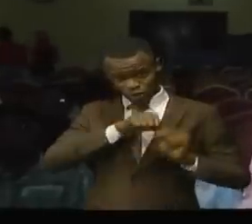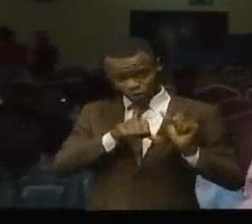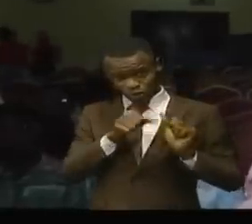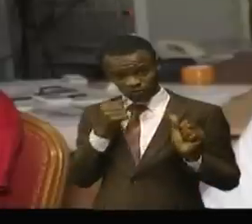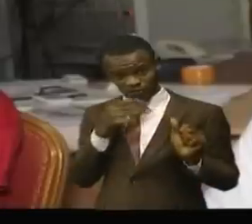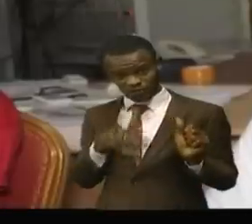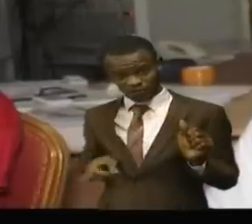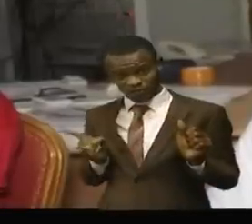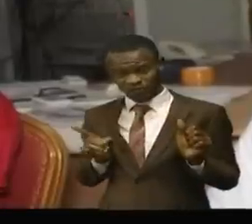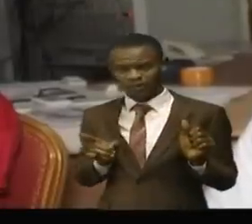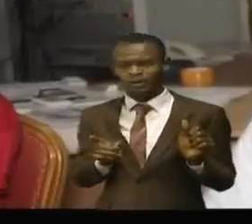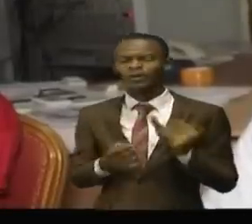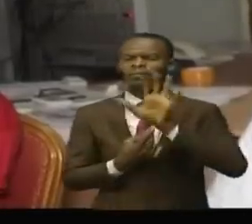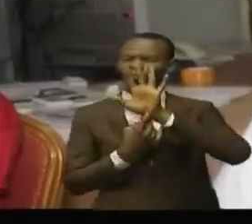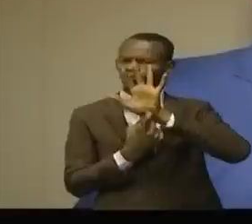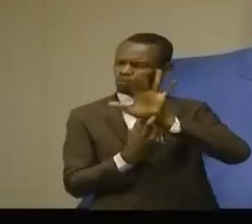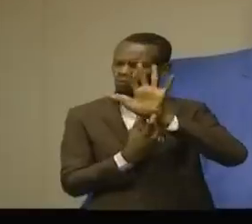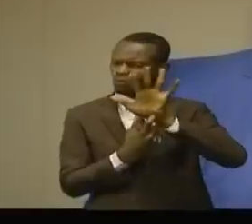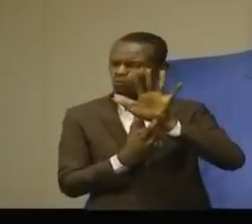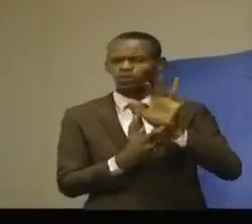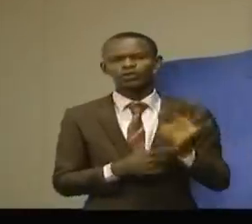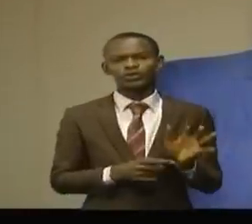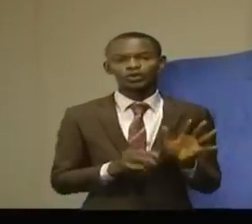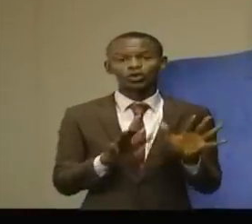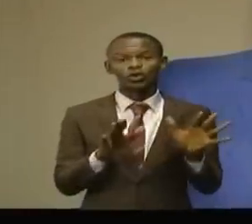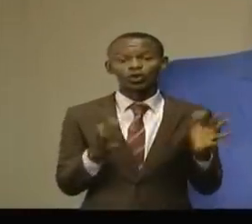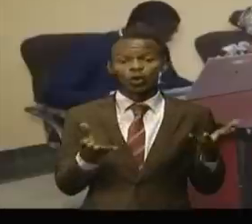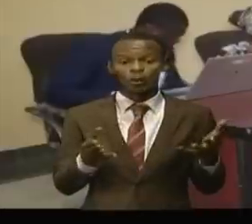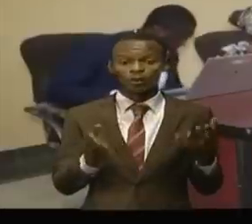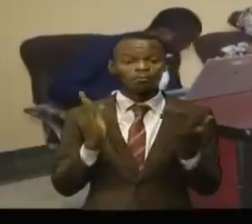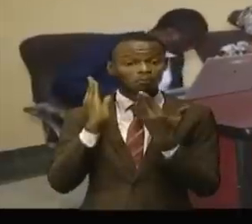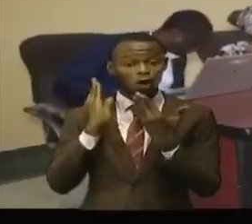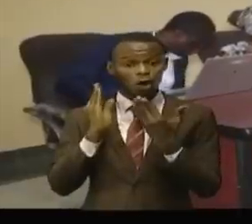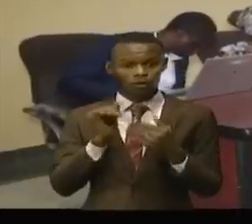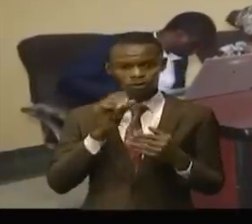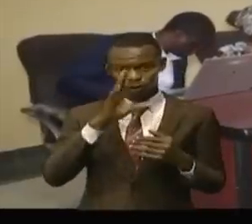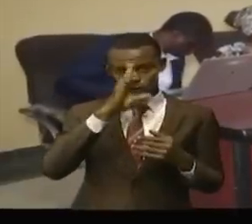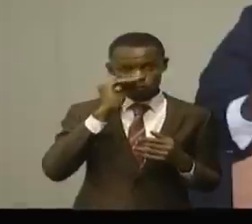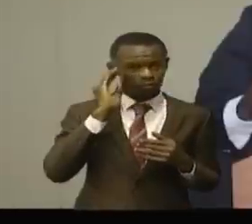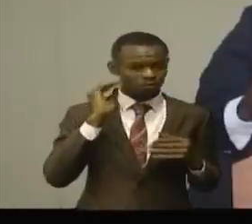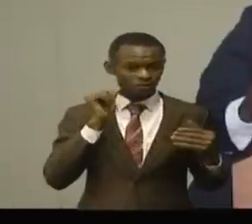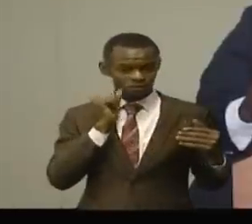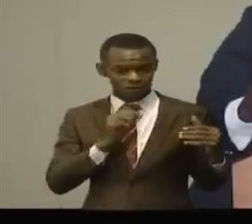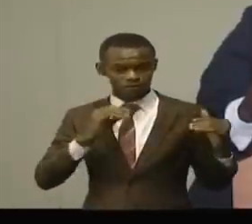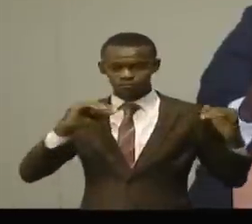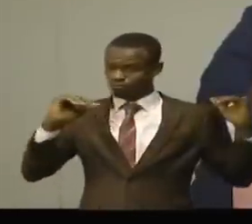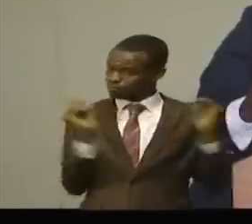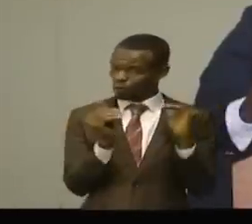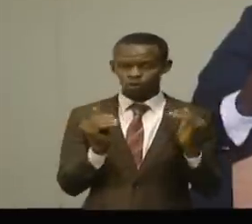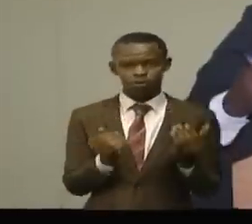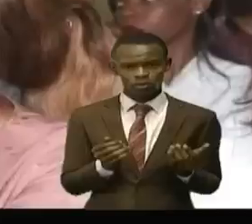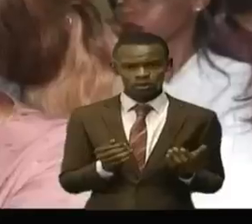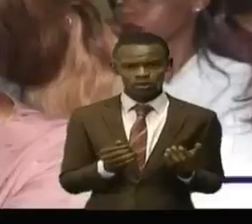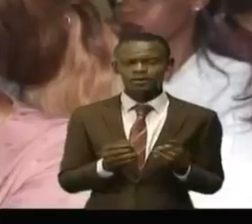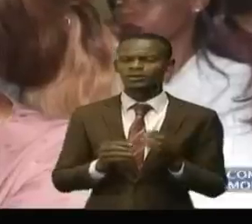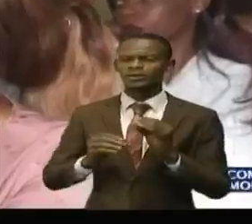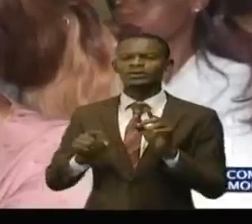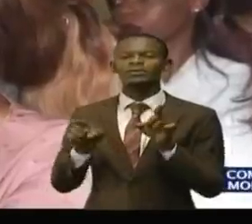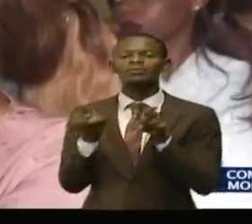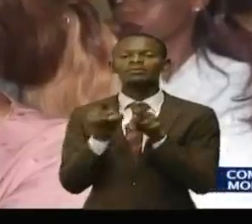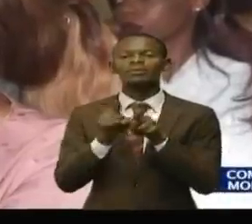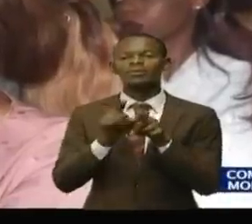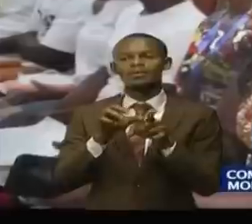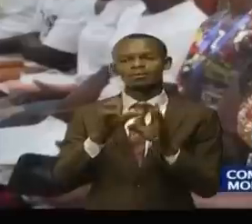à relever ses défis pour un monde équilibré entre l'homme et la femme, comme l'estipule la Charte des Nations Unies sur